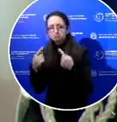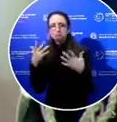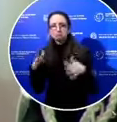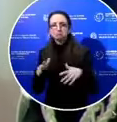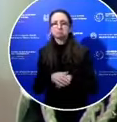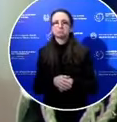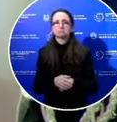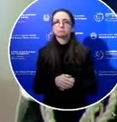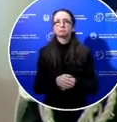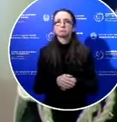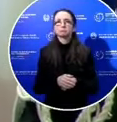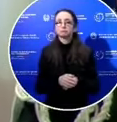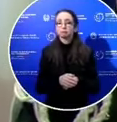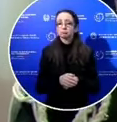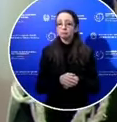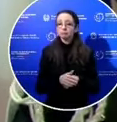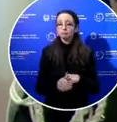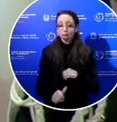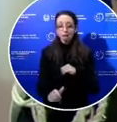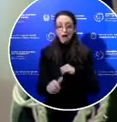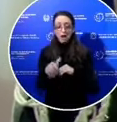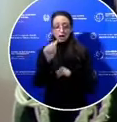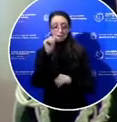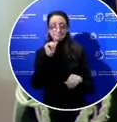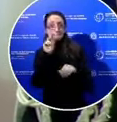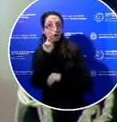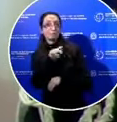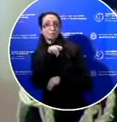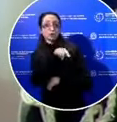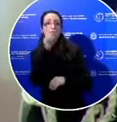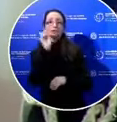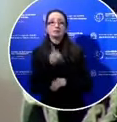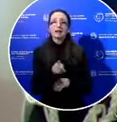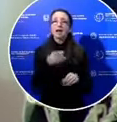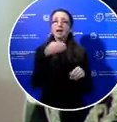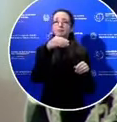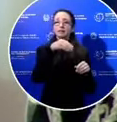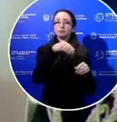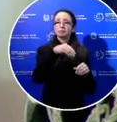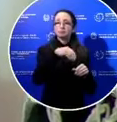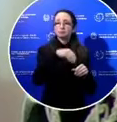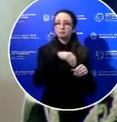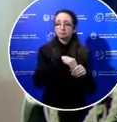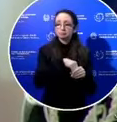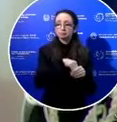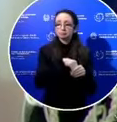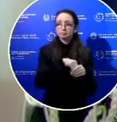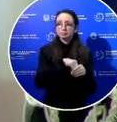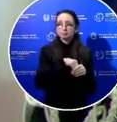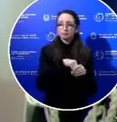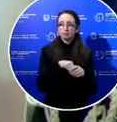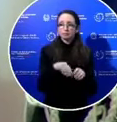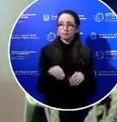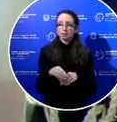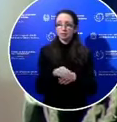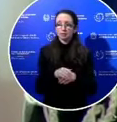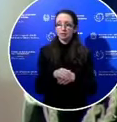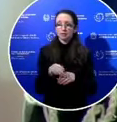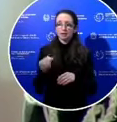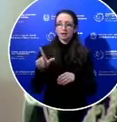certe previsioni dovrebbero essere all'interno dei LEA, in norma lo sono quantomeno, ma di come